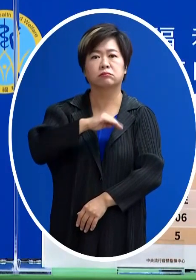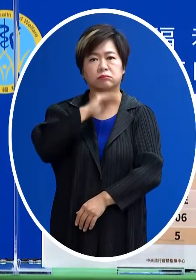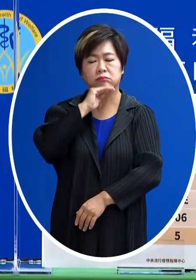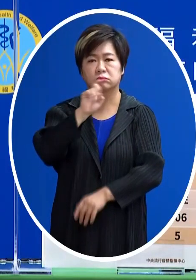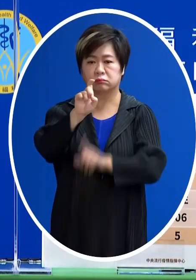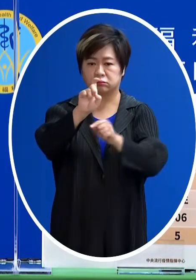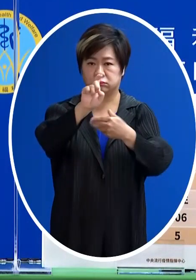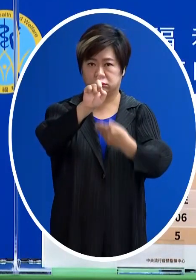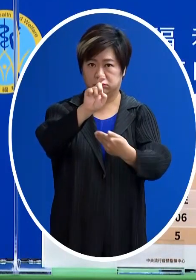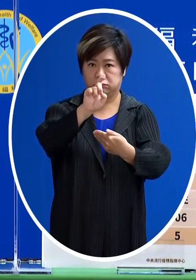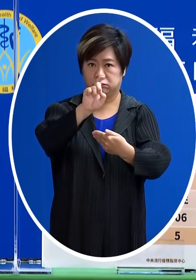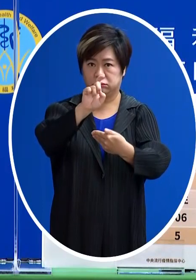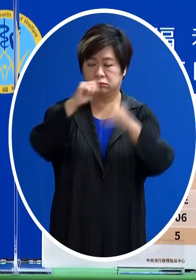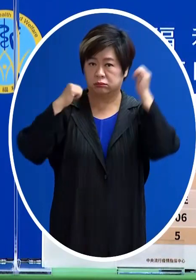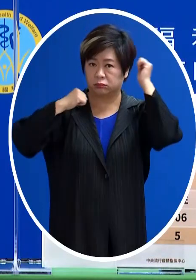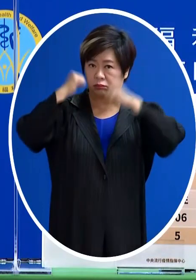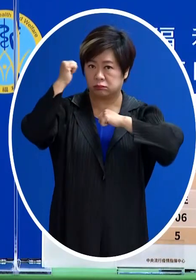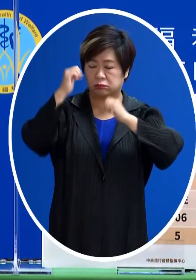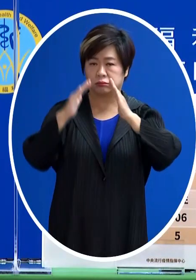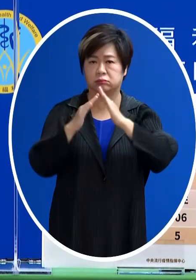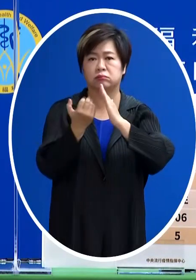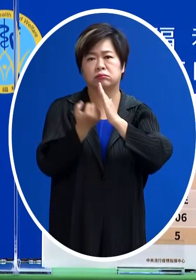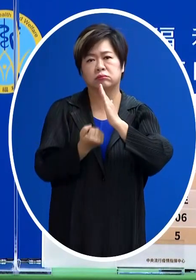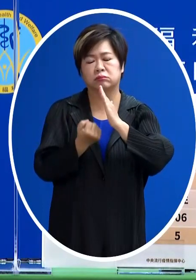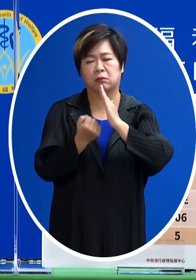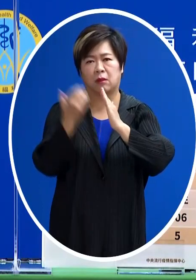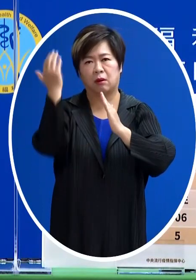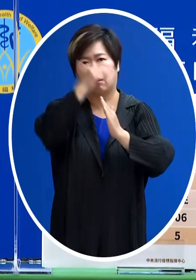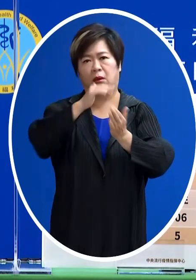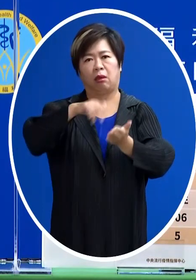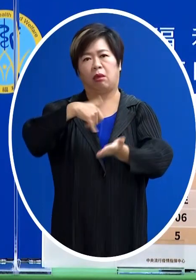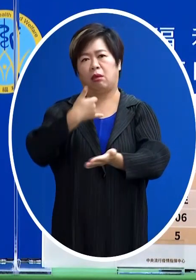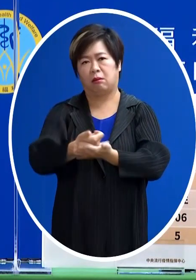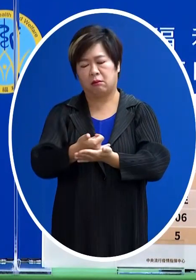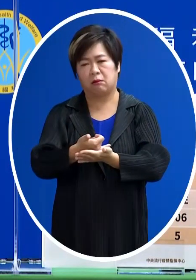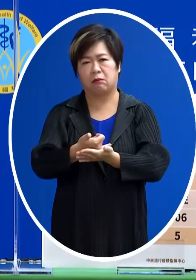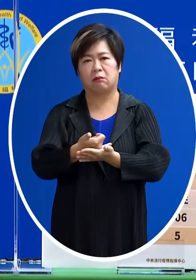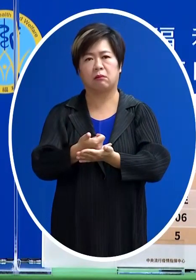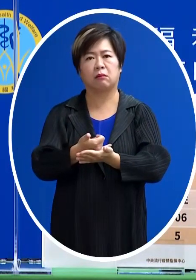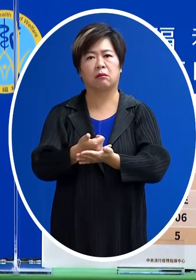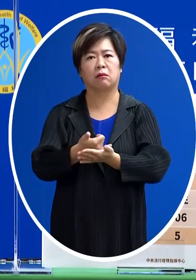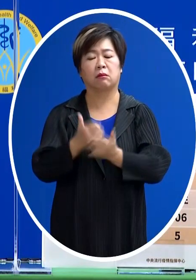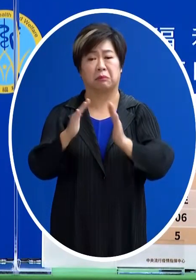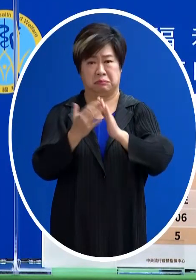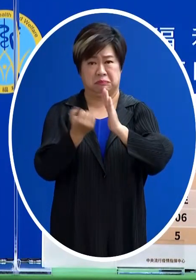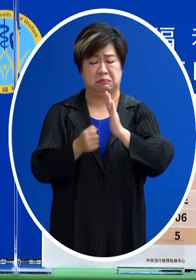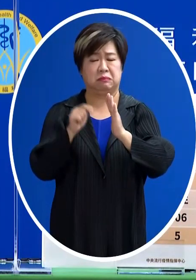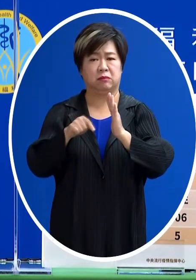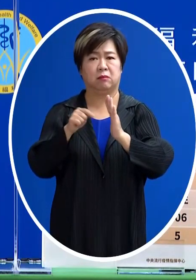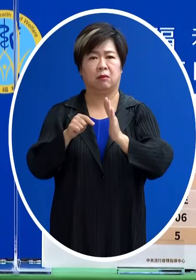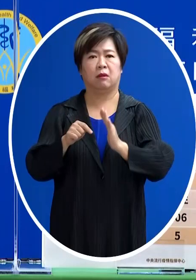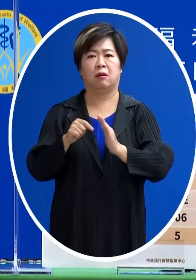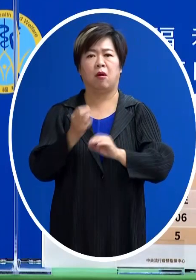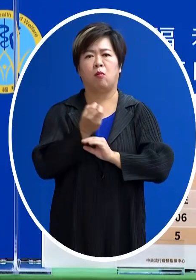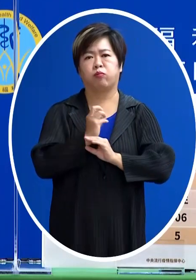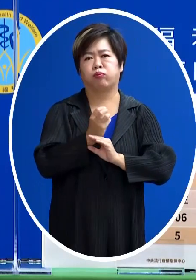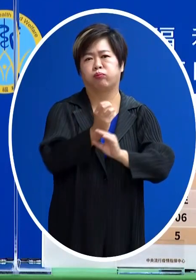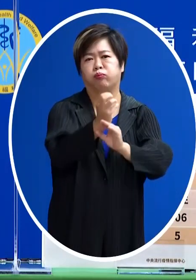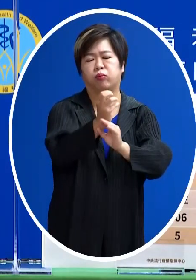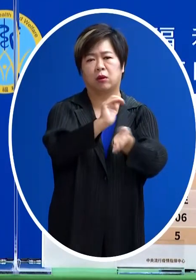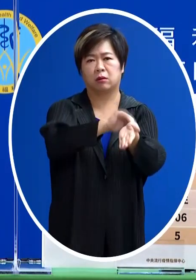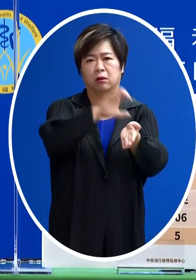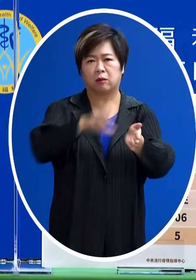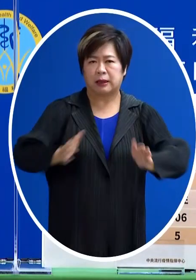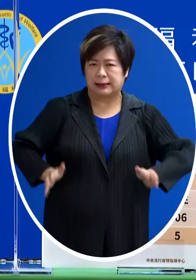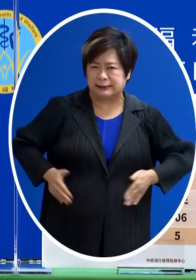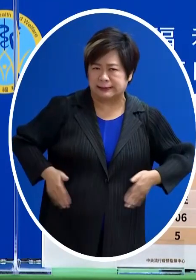月9号上午在家中就突然倒地、那上就是由救护车送到这个医院去